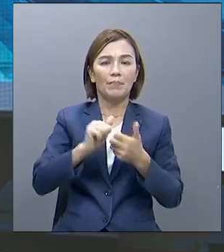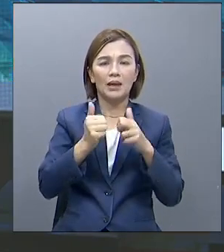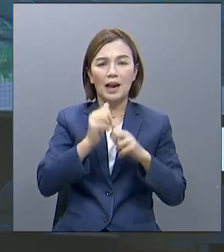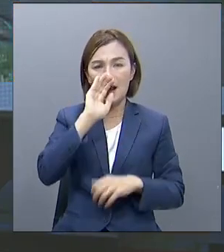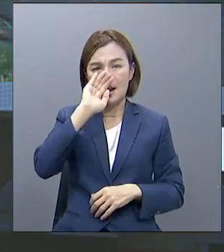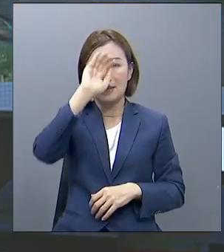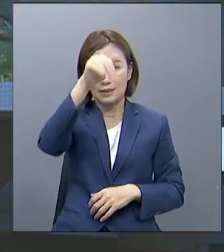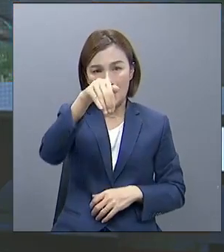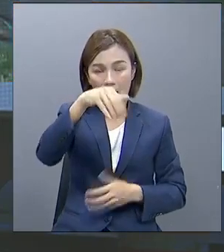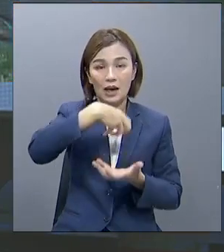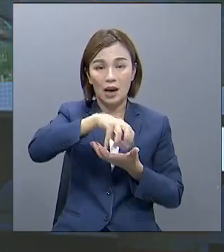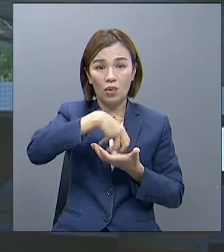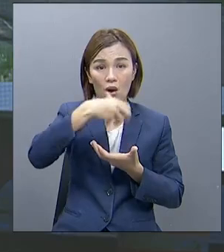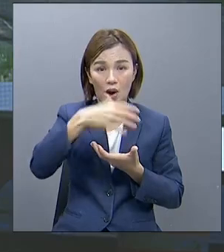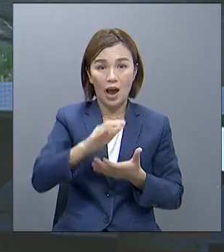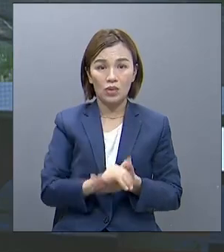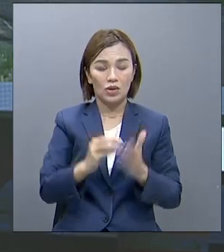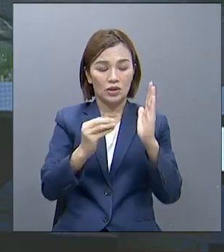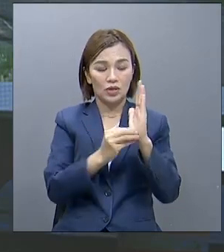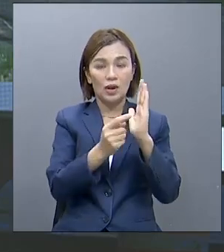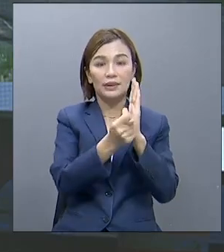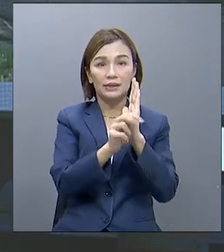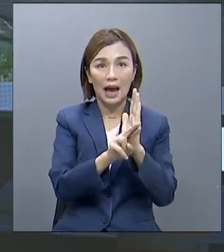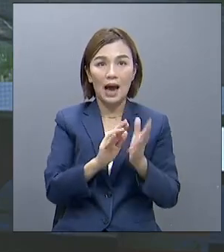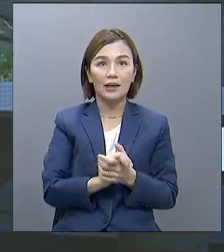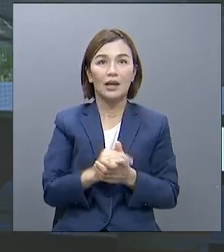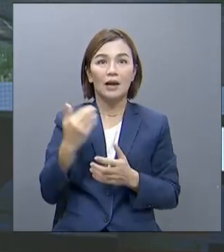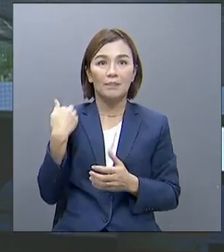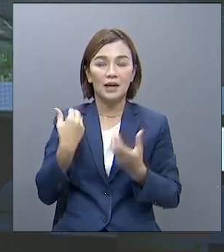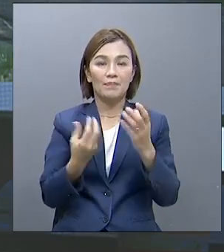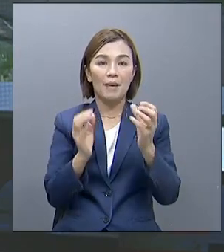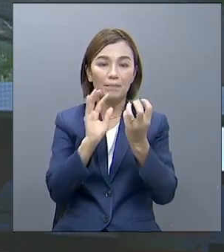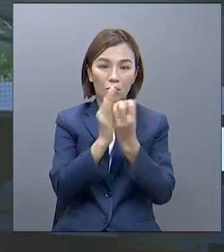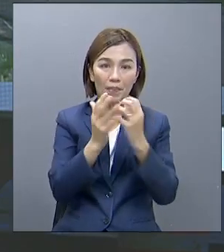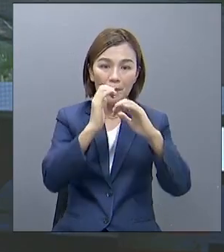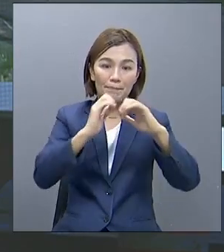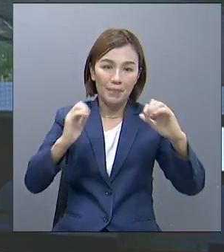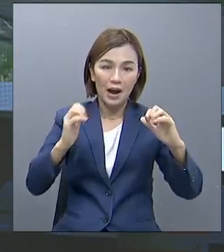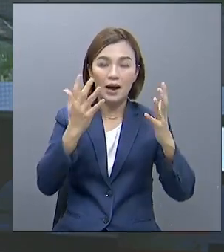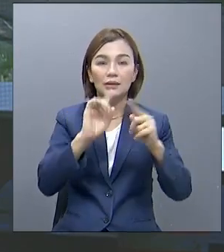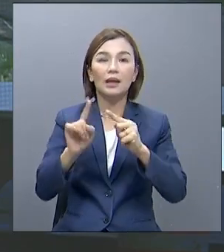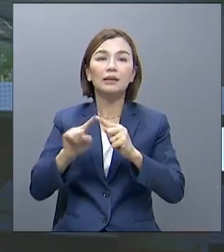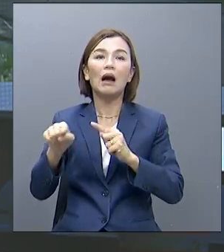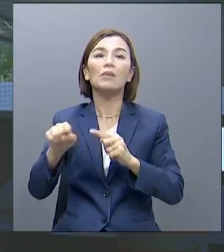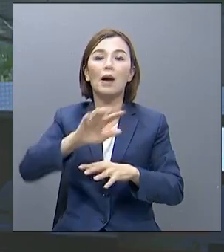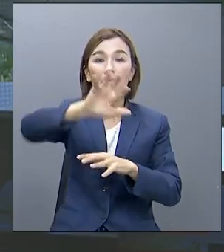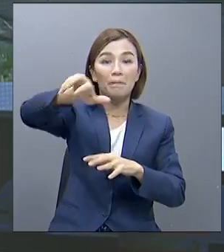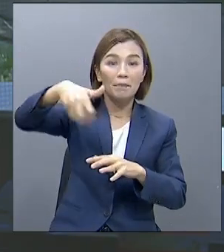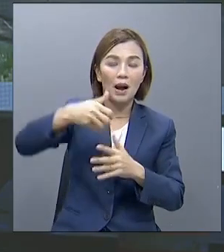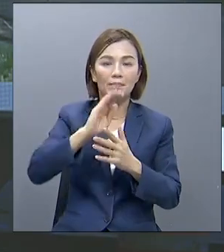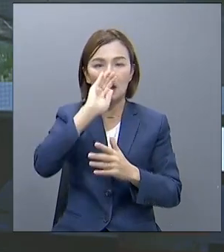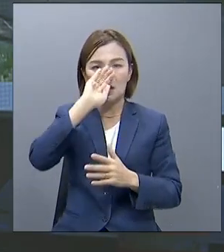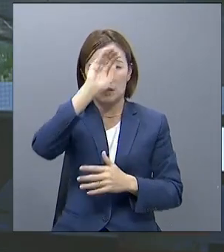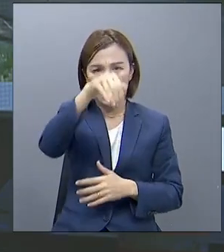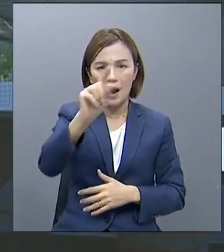ภอบ่อไร่จังหวัดตราดนะคะว่าไปทำลายพืชผลทางการเกษตรของชาวบ้านโดยเฉพาะสวนทุเรียนแก๊งนี้มาใหม่อีกแล้ว